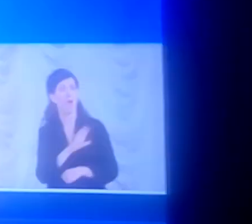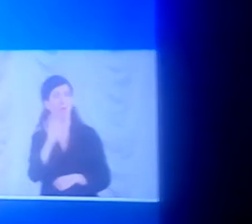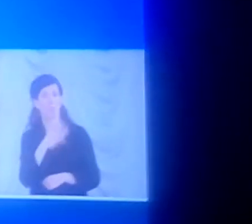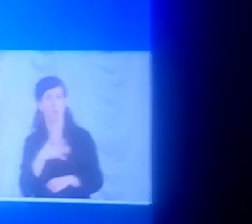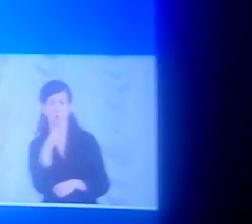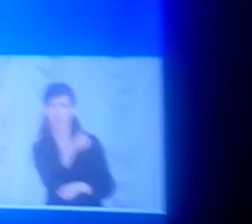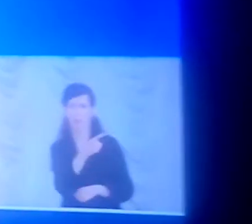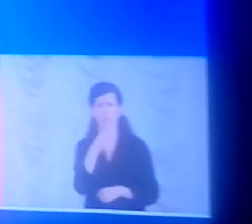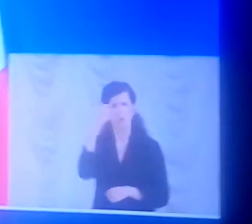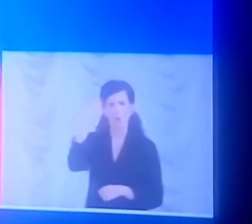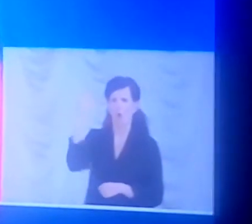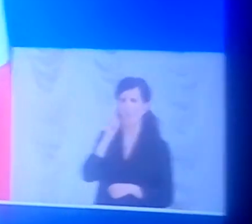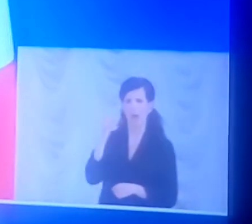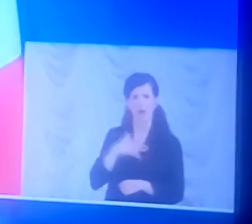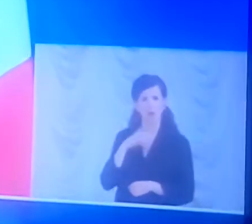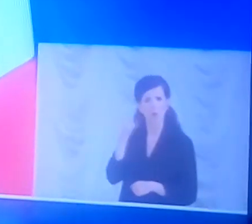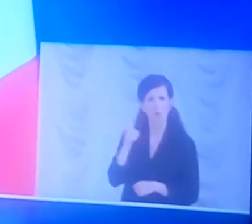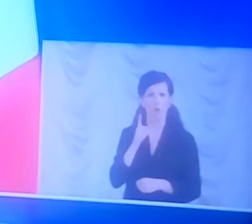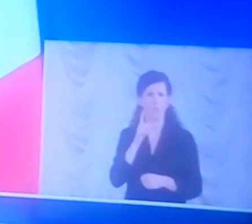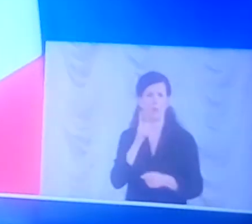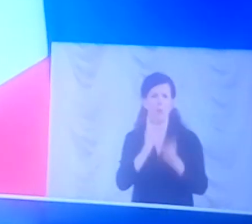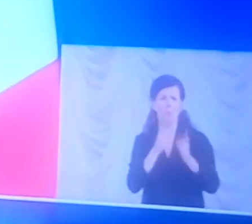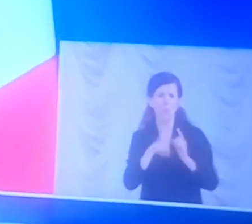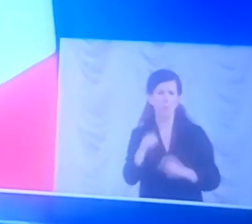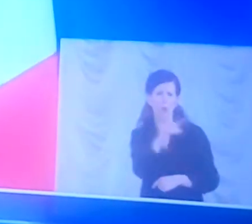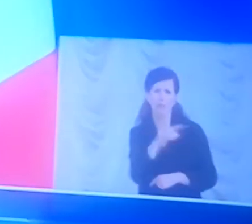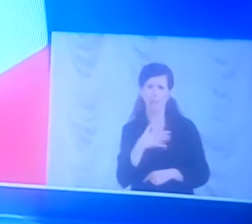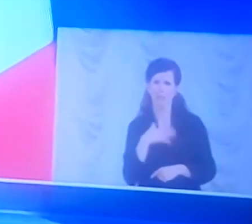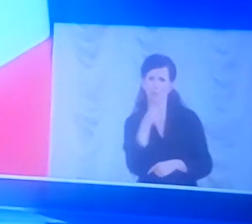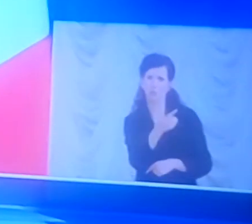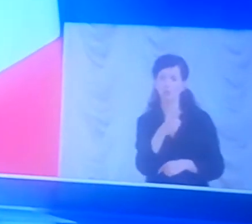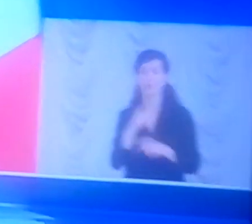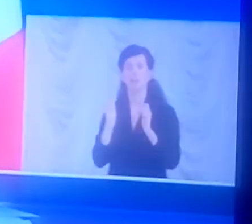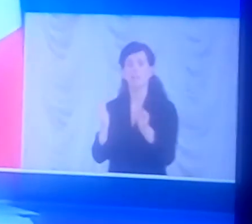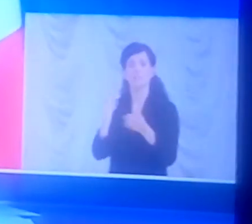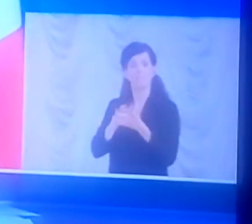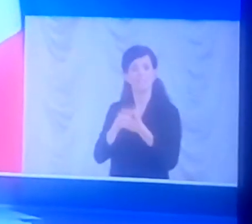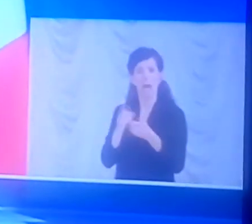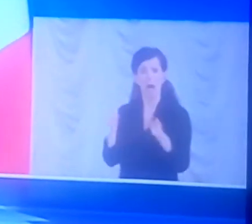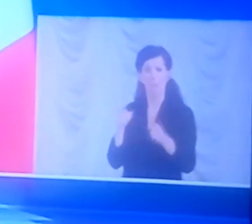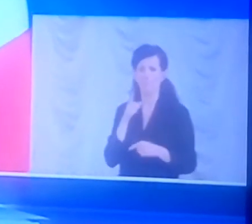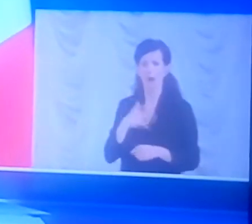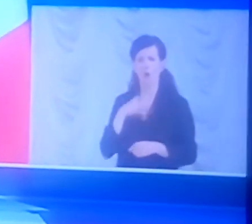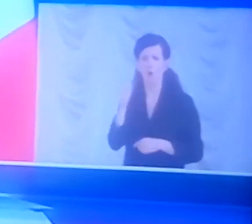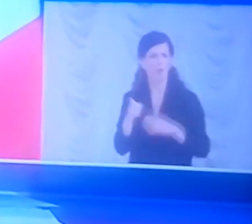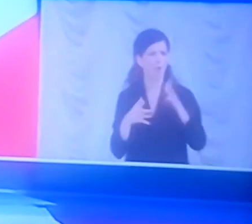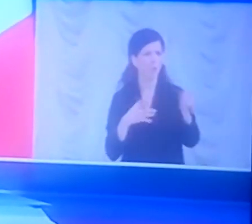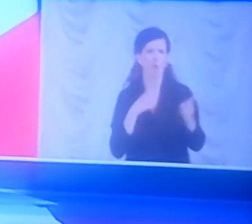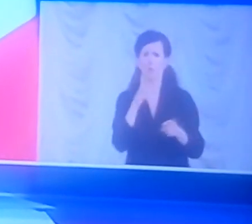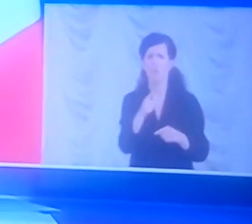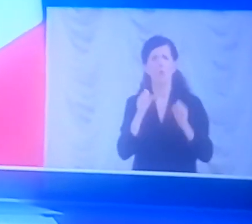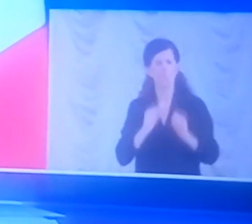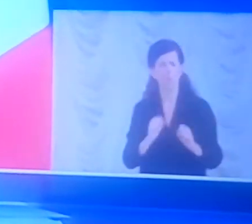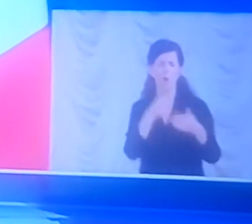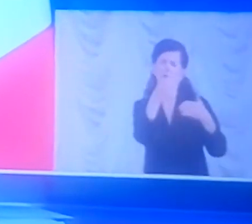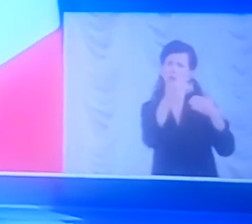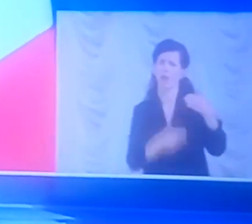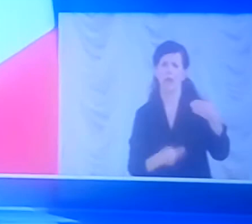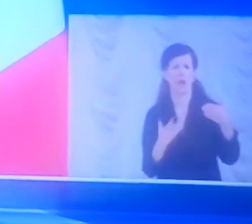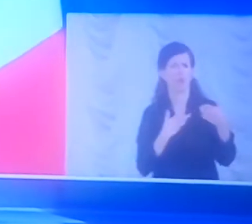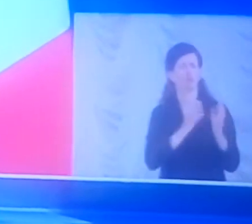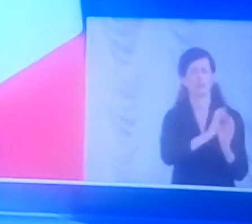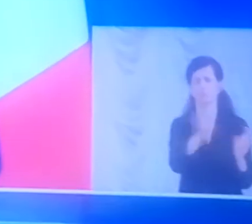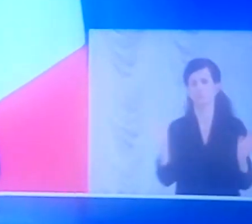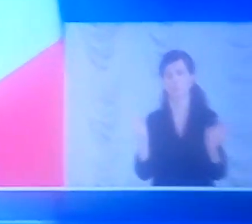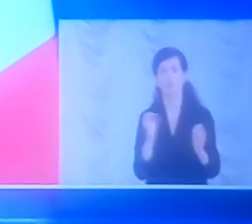con i politici, con le regioni, con la stampa. Non mancano le occasioni e non manca l'elenco. Oppure